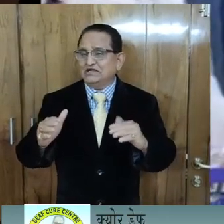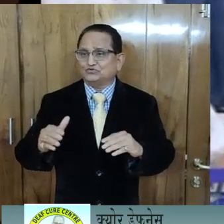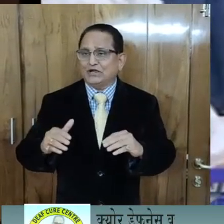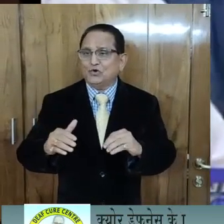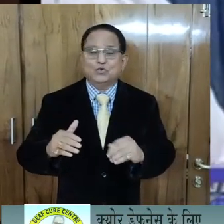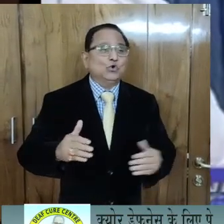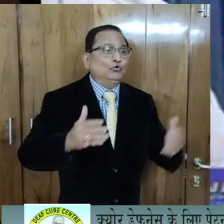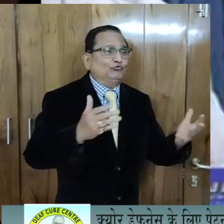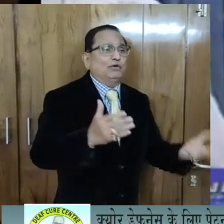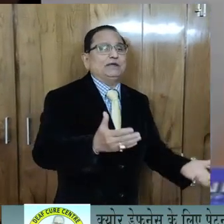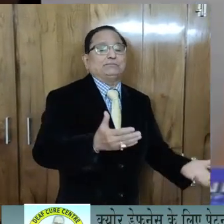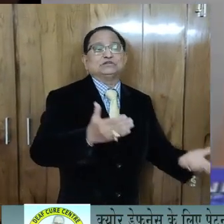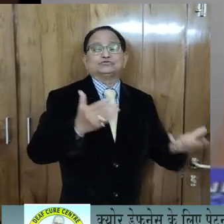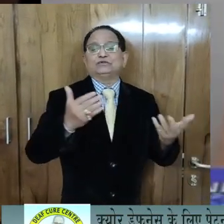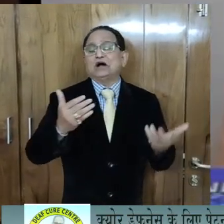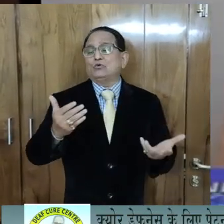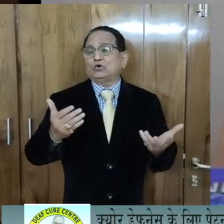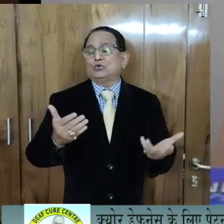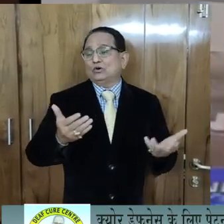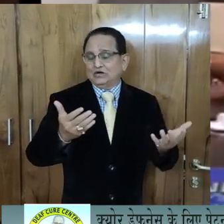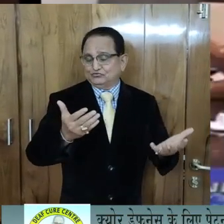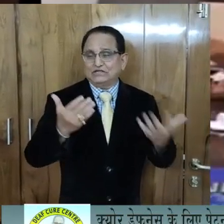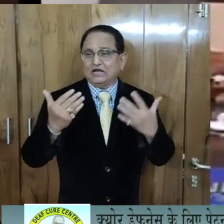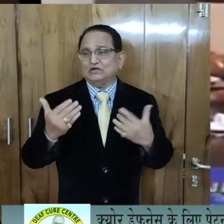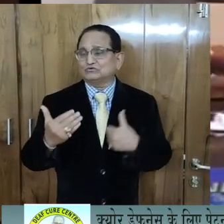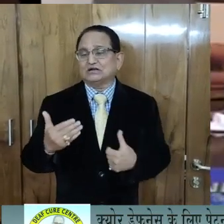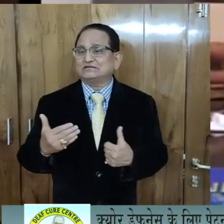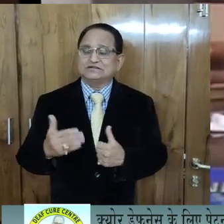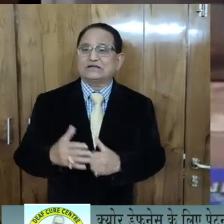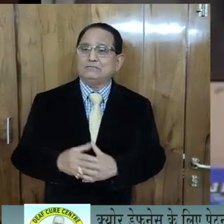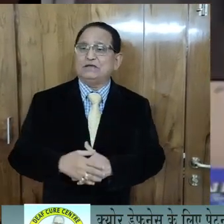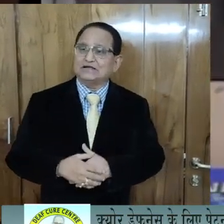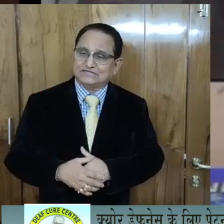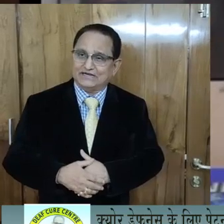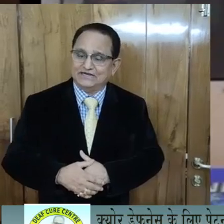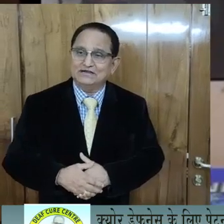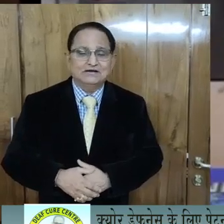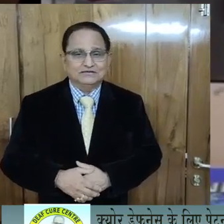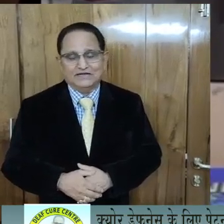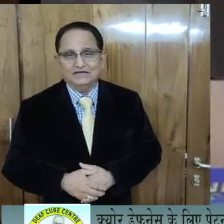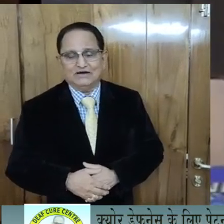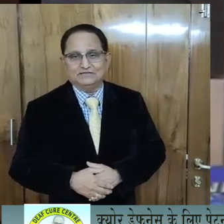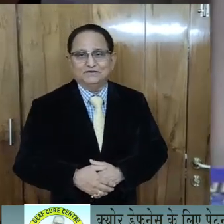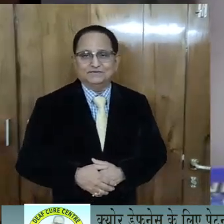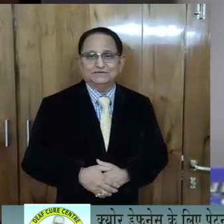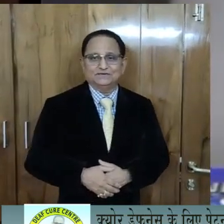टीटमेंट ले चुके हो वह भी अपनी हो ड्याएimana म